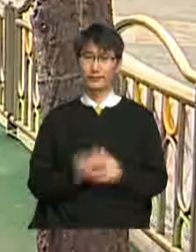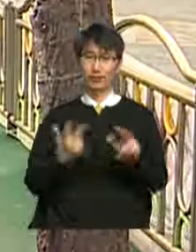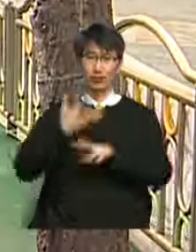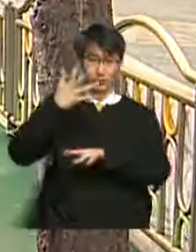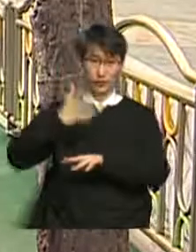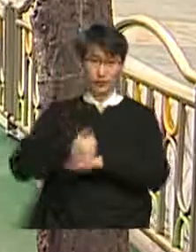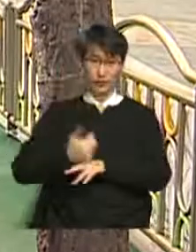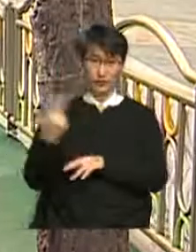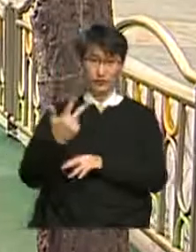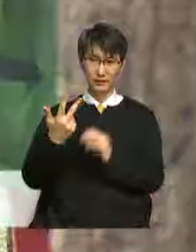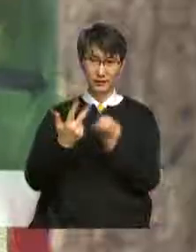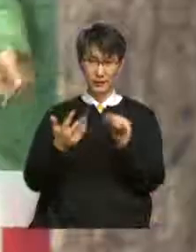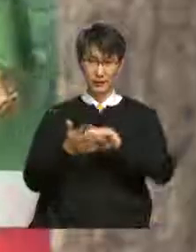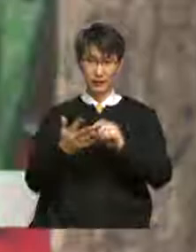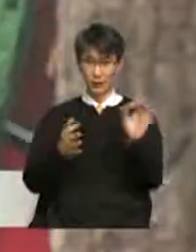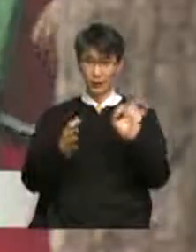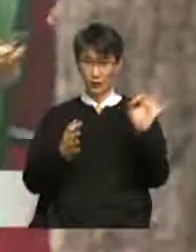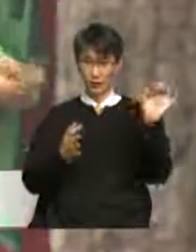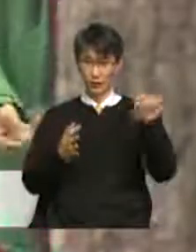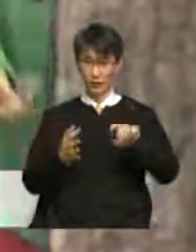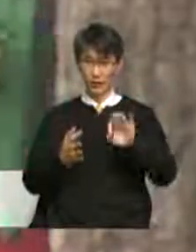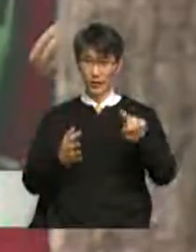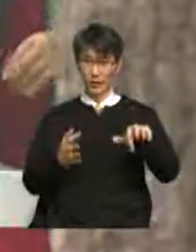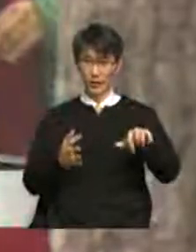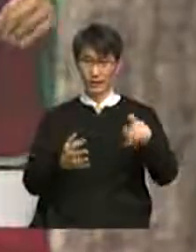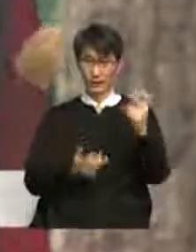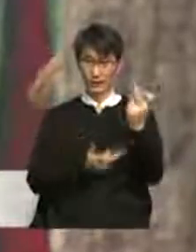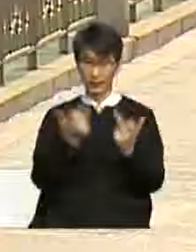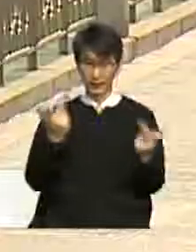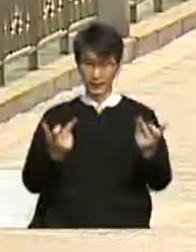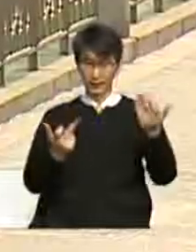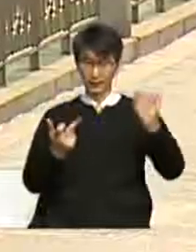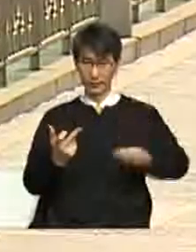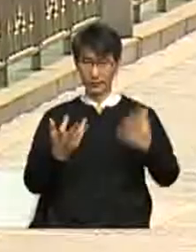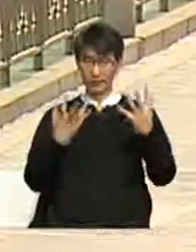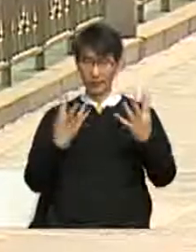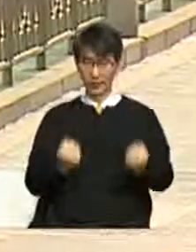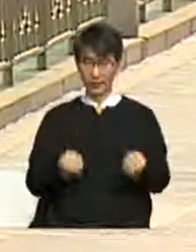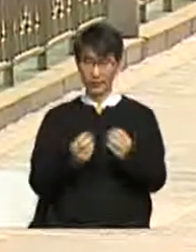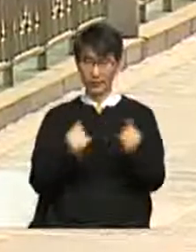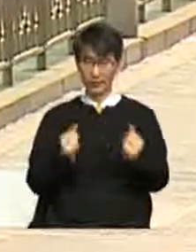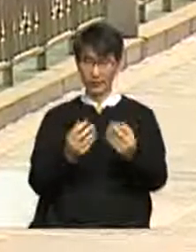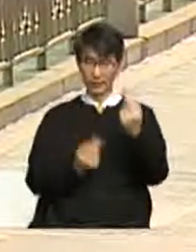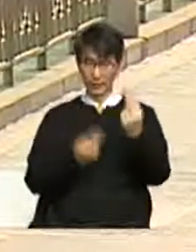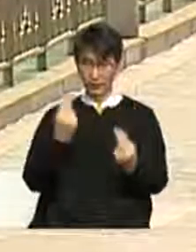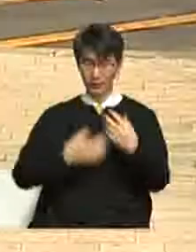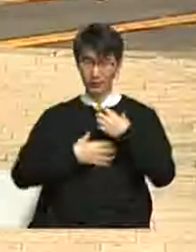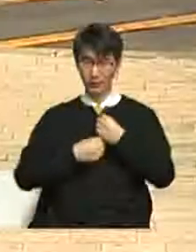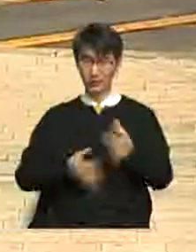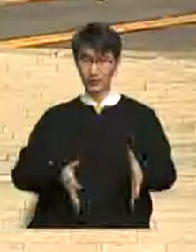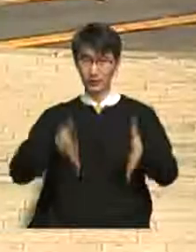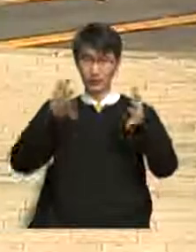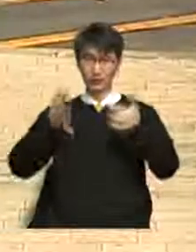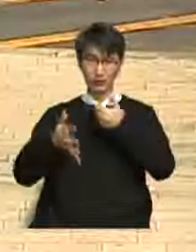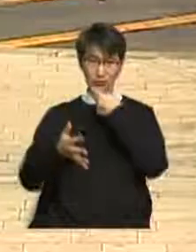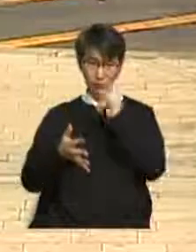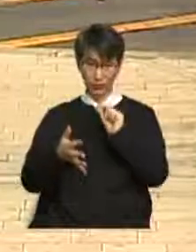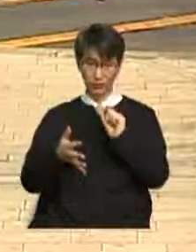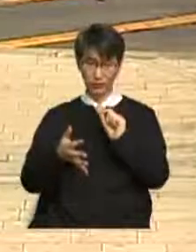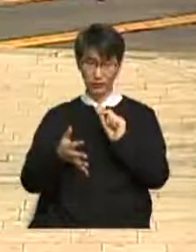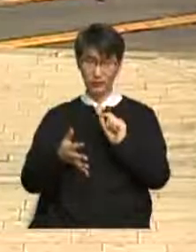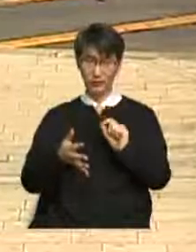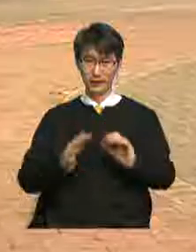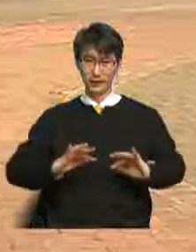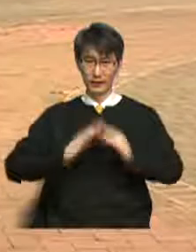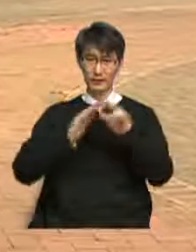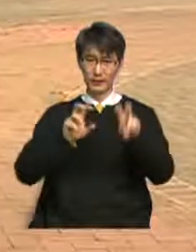주말이면 하루 7천 명 정도가 찾고 있는 광진구 아차산. 하지만 많은 등산객에 비해 편의시설은 부족하기만 합니다.